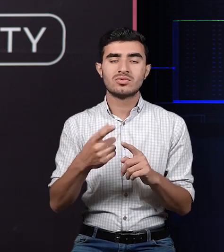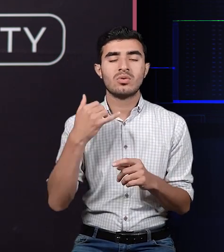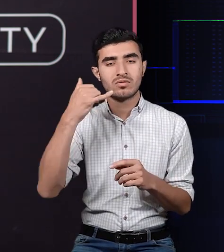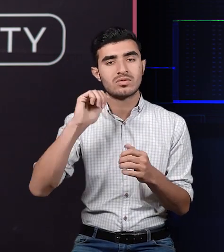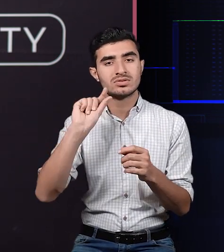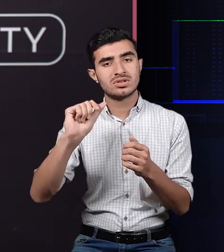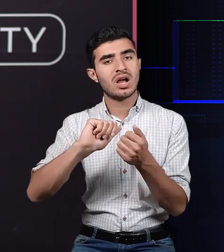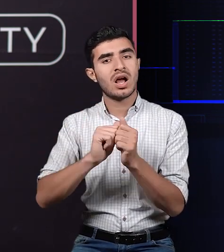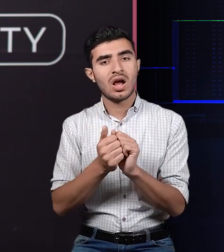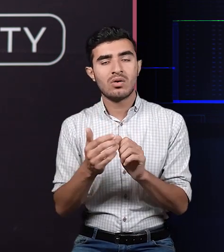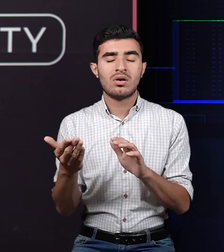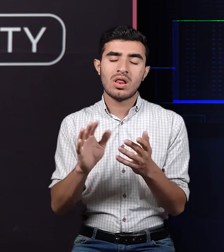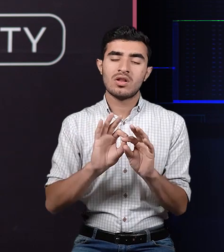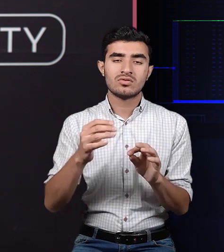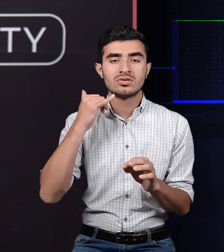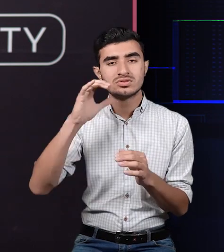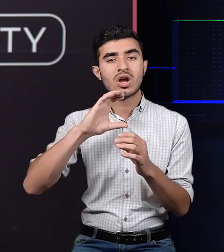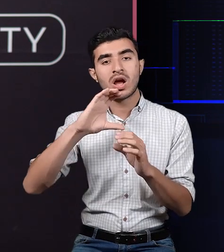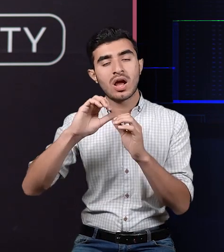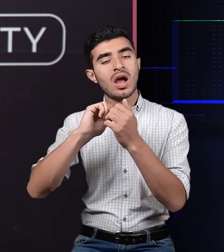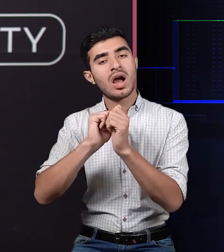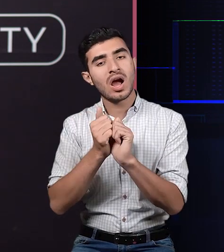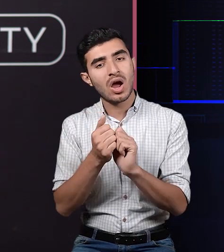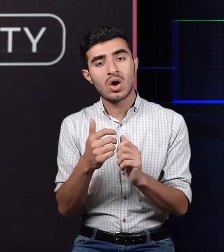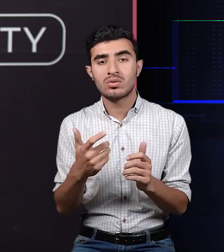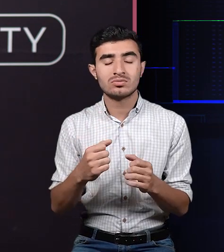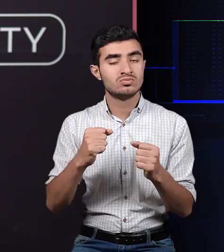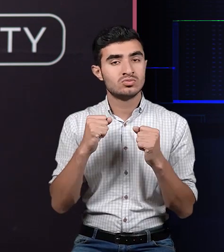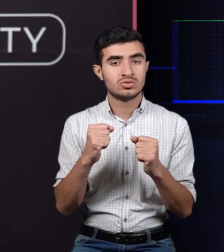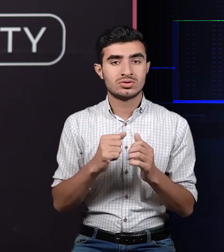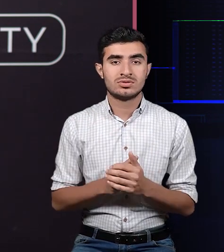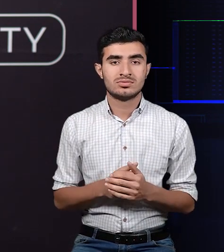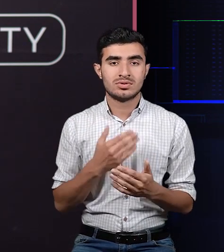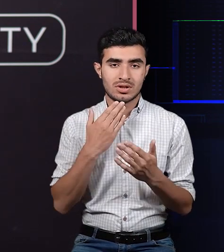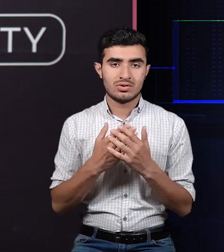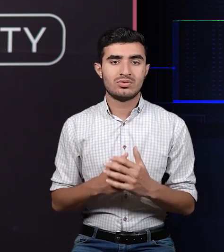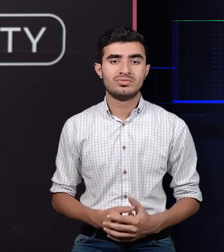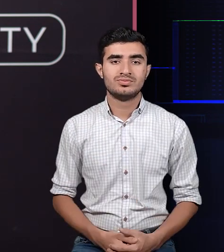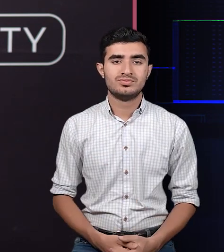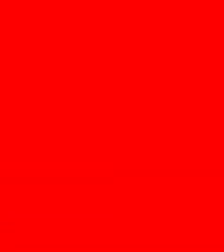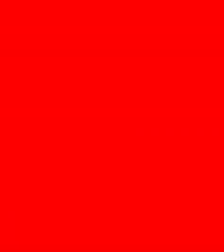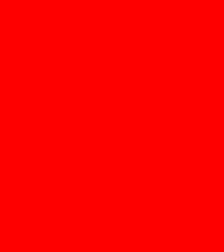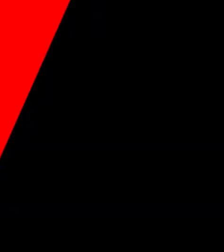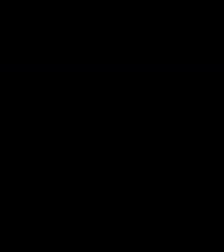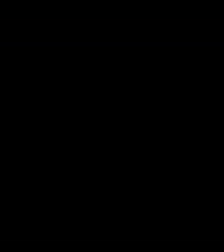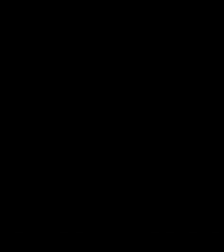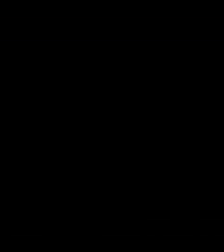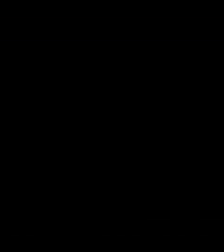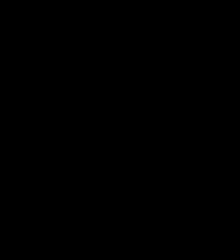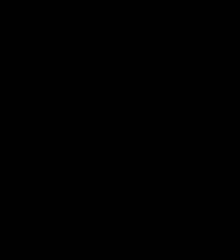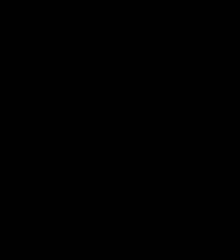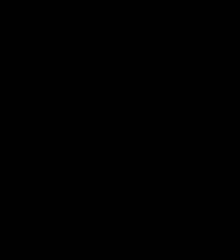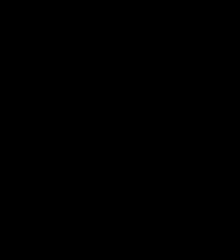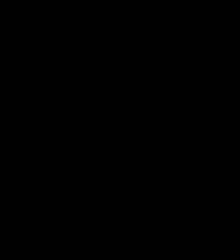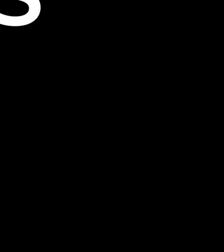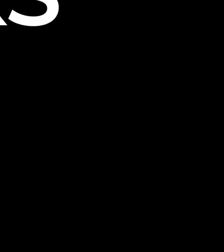کا دنیا سے رخصت ہونے کا اعلان کریں۔ شکریہ۔